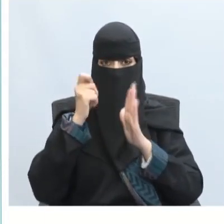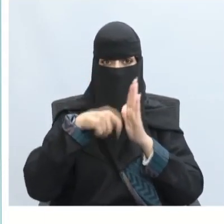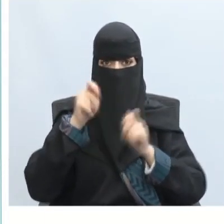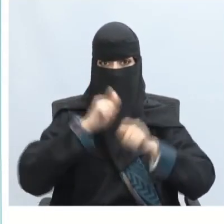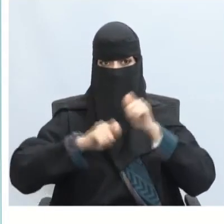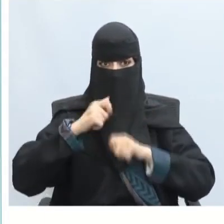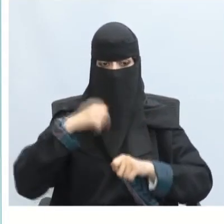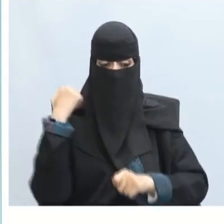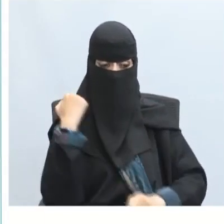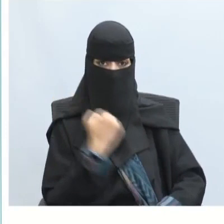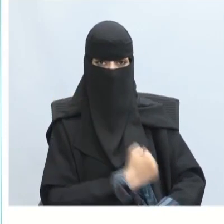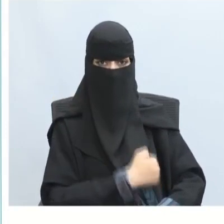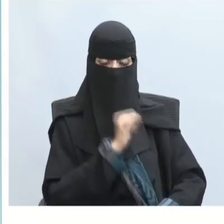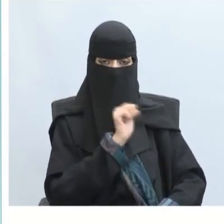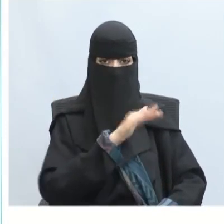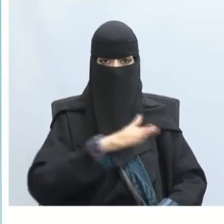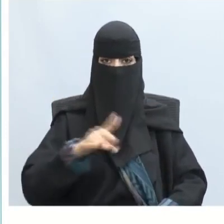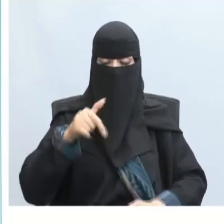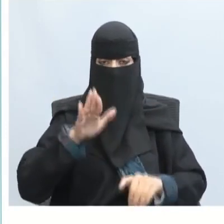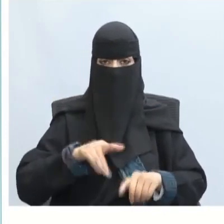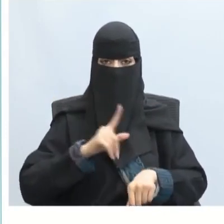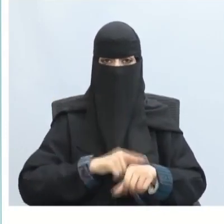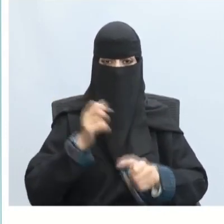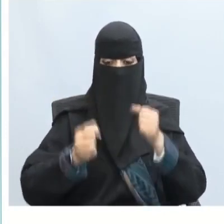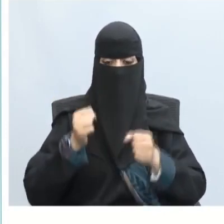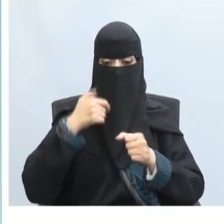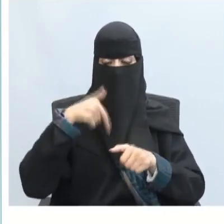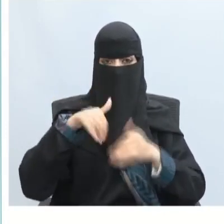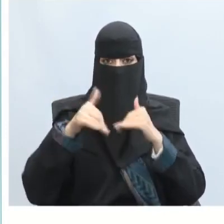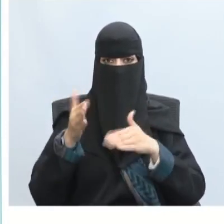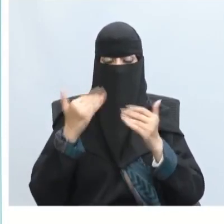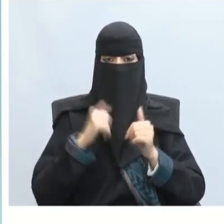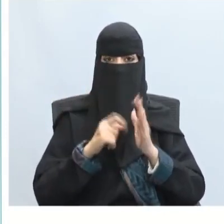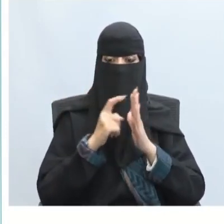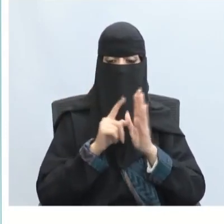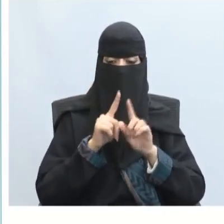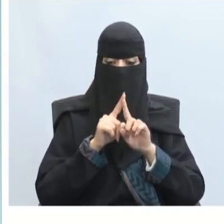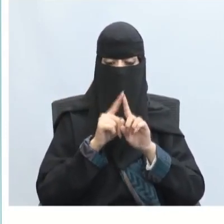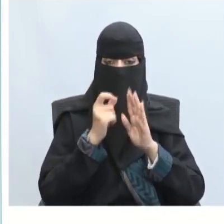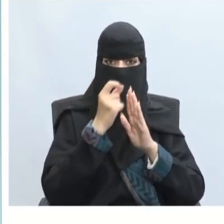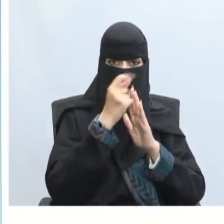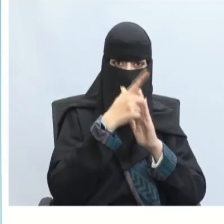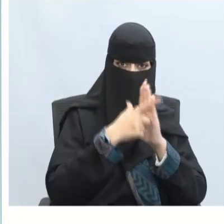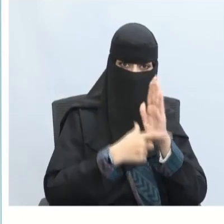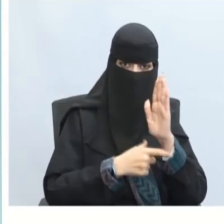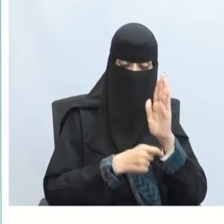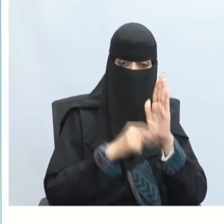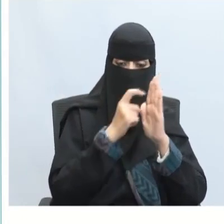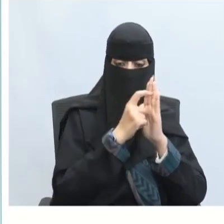استخدام حزام الامان المخصص للاطفال اثناء السير على الطريق هذه اول انواع اللوائح